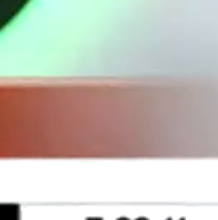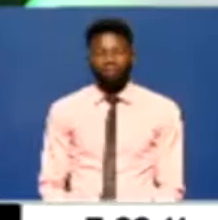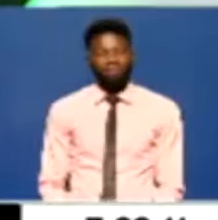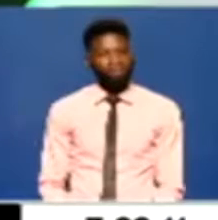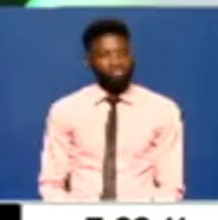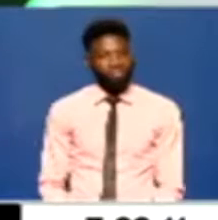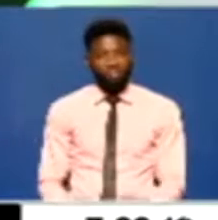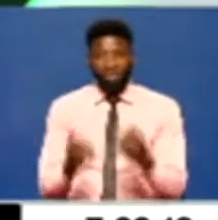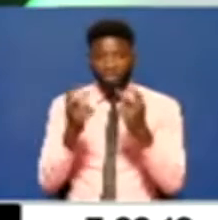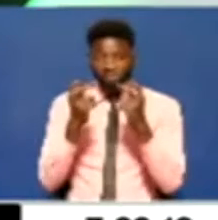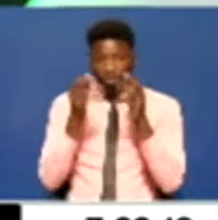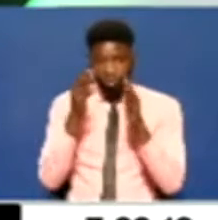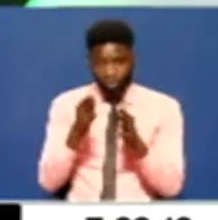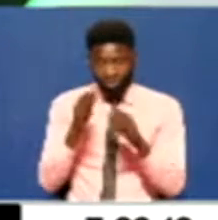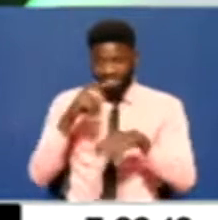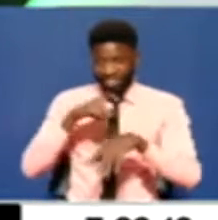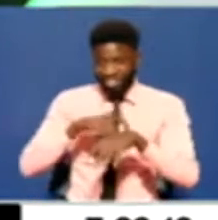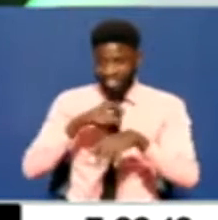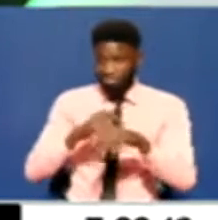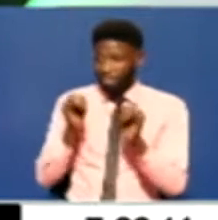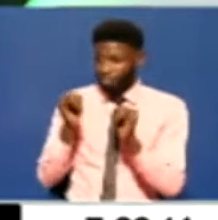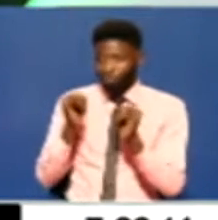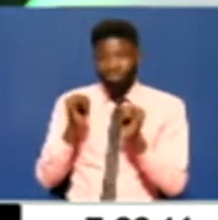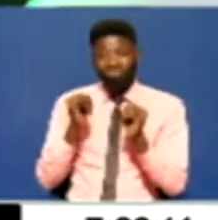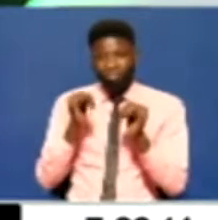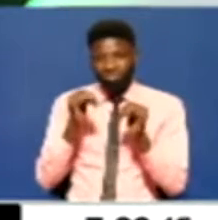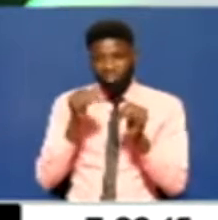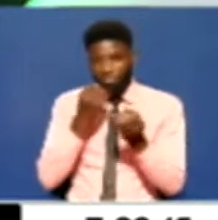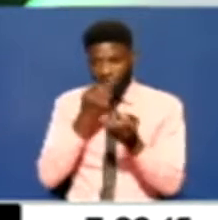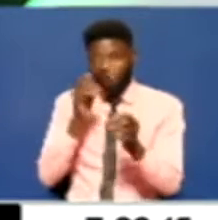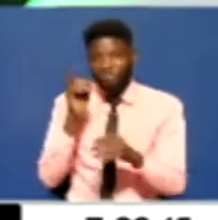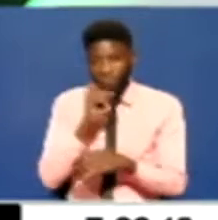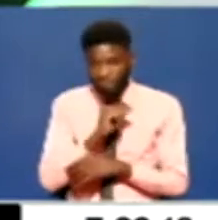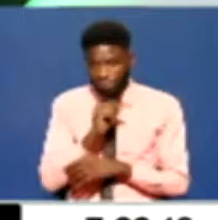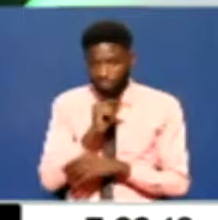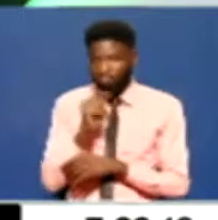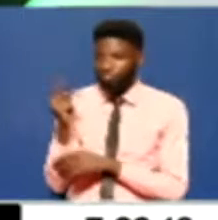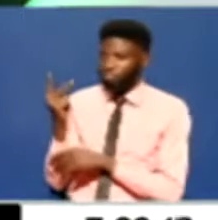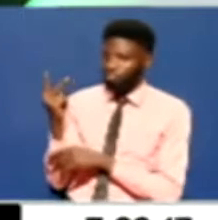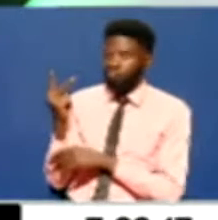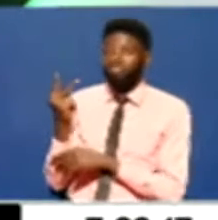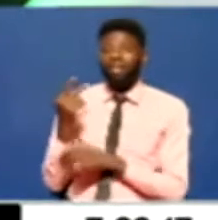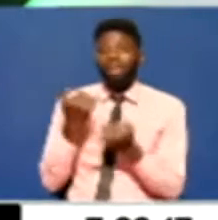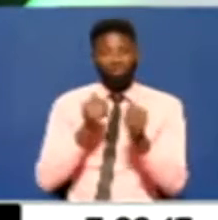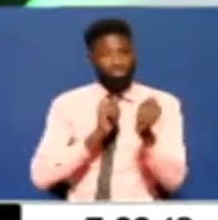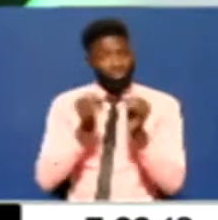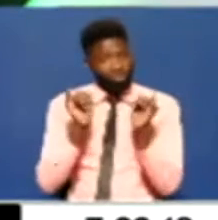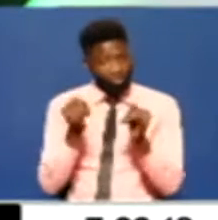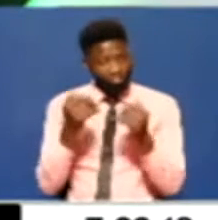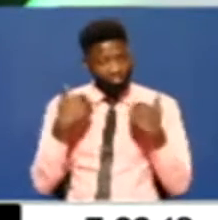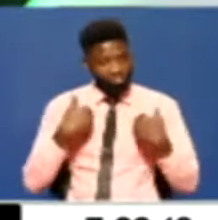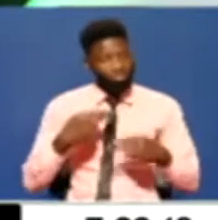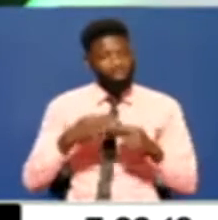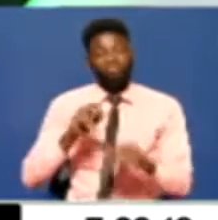Mtazamaji, baada ya Balo na Gatonye kuwajibika, karibu sasa tuelekee viwanjani. Kama kawaida, wengi wanaita Karanja David ama ukipenda KD.